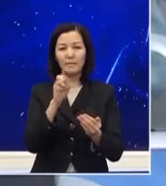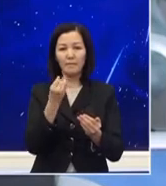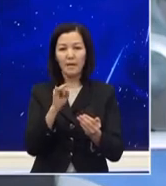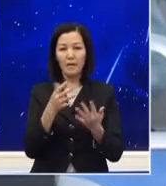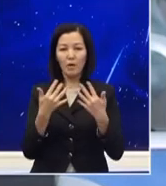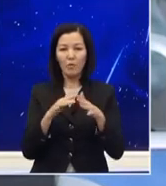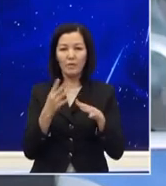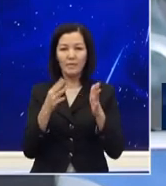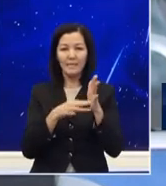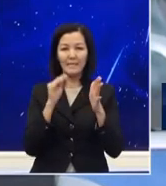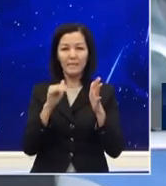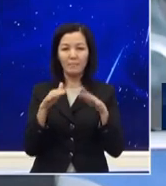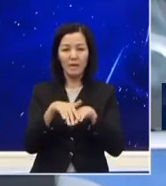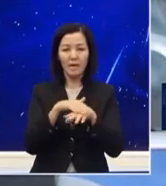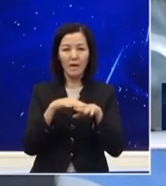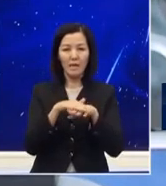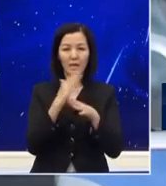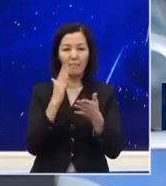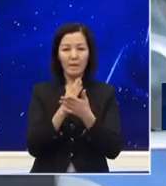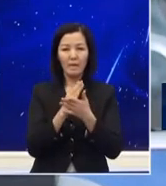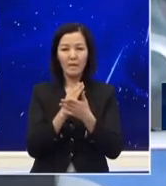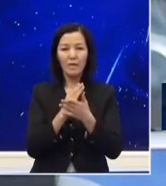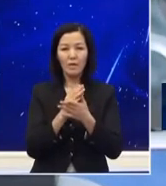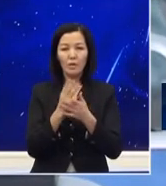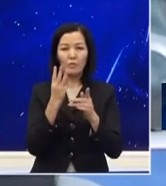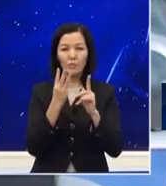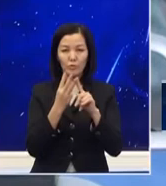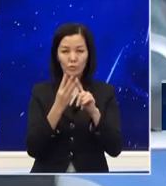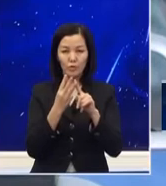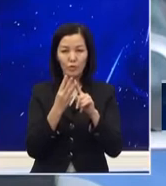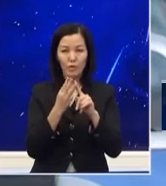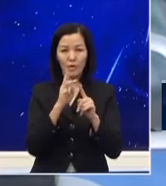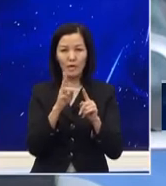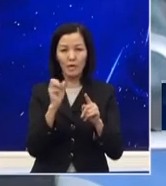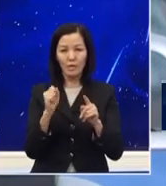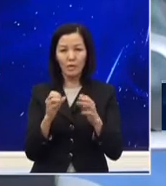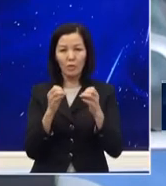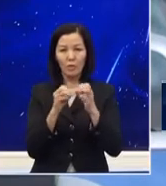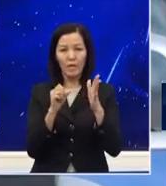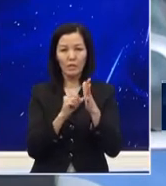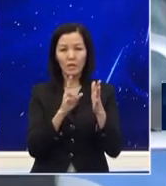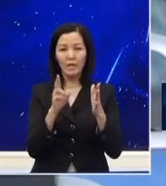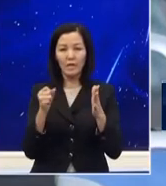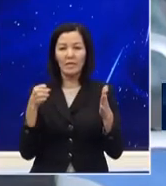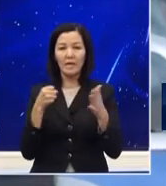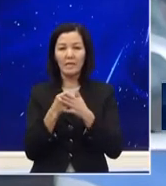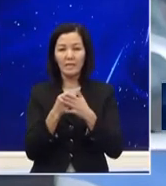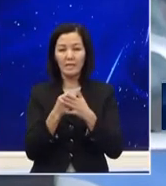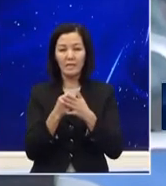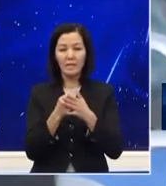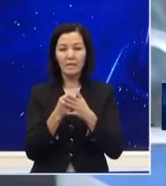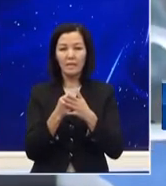8 мың халық бар. Соған сәйкес біз бұл жерде 3-ші қарашадан 16-ші қараша, осы 17-ші қарашаға